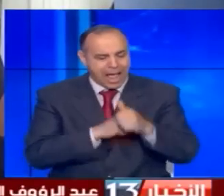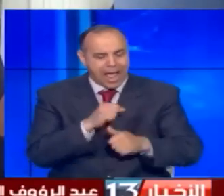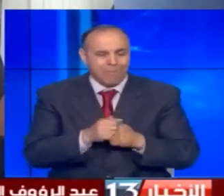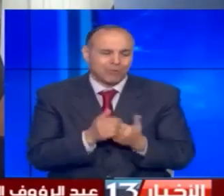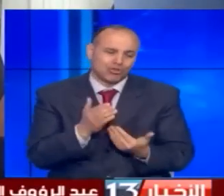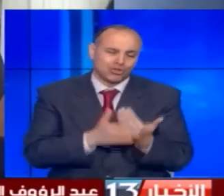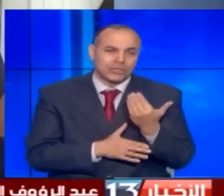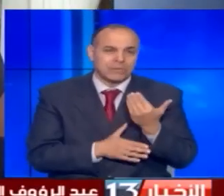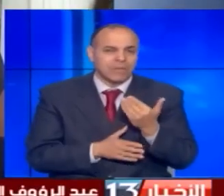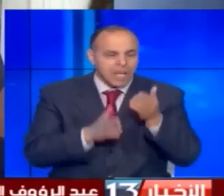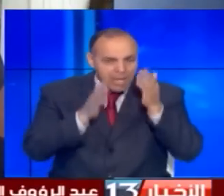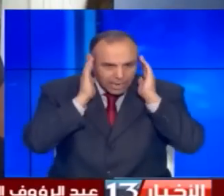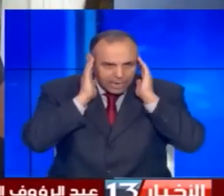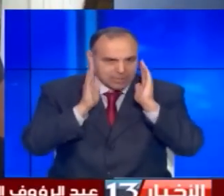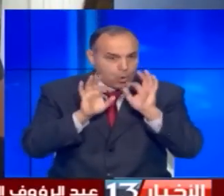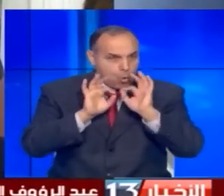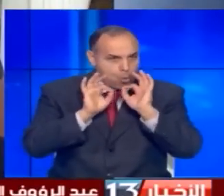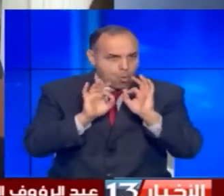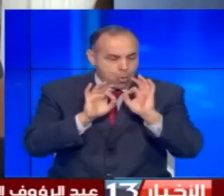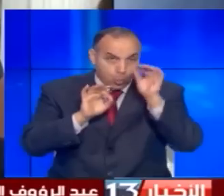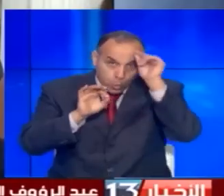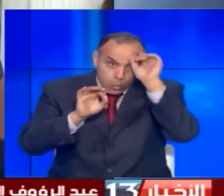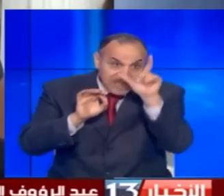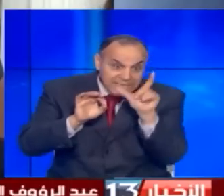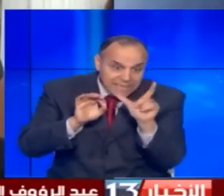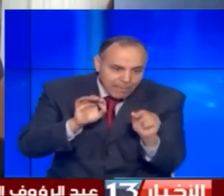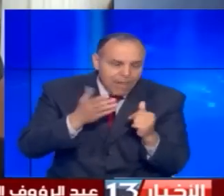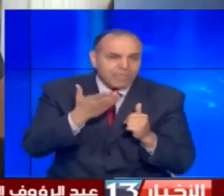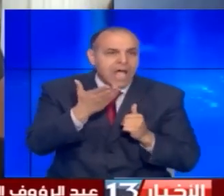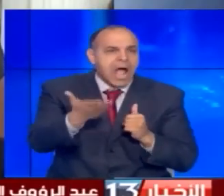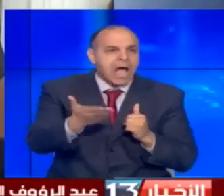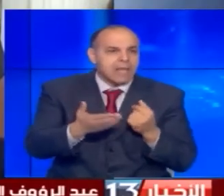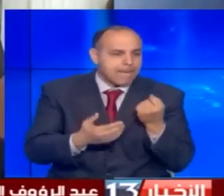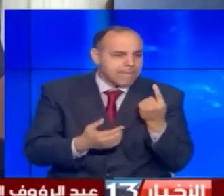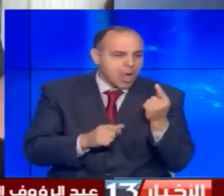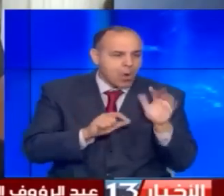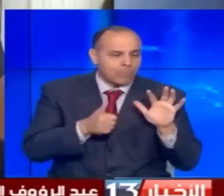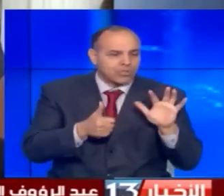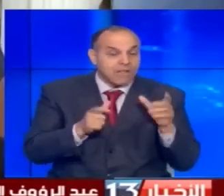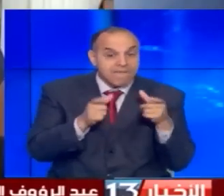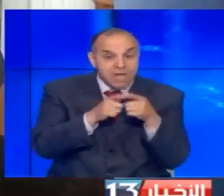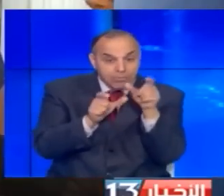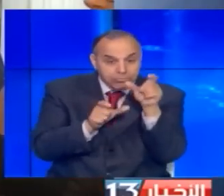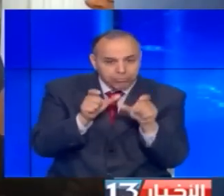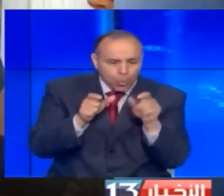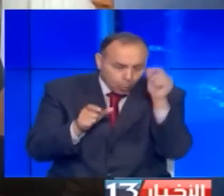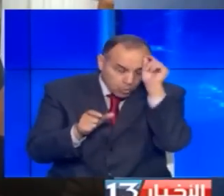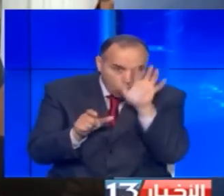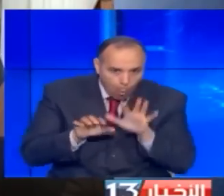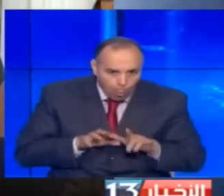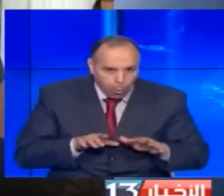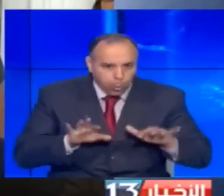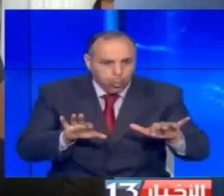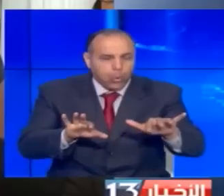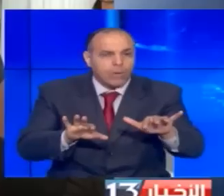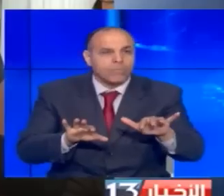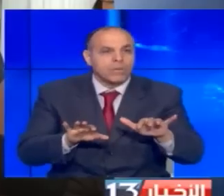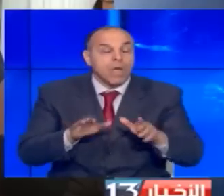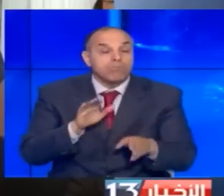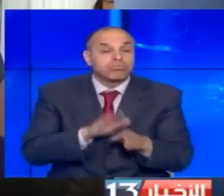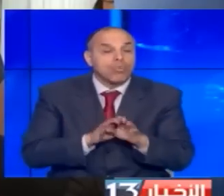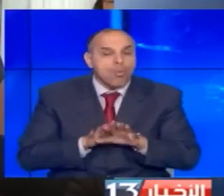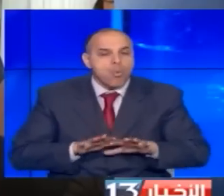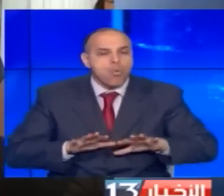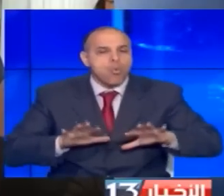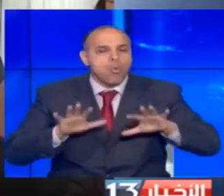السنة ركزنا وتكون في كامل تراب الجمهورية. اليوم 165 فريق باش ينطلقوا في كامل تراب الجمهورية، تو باش يخرجوا من هوني